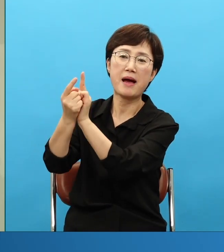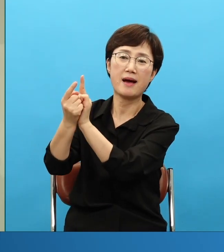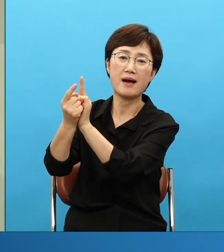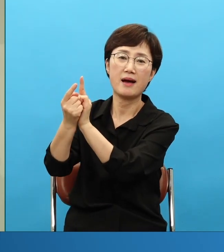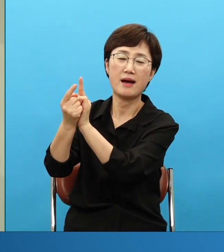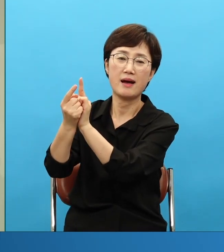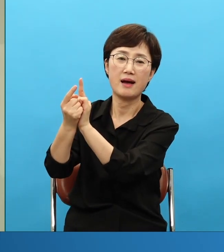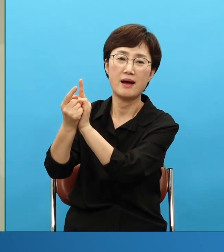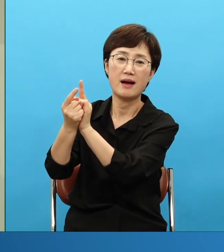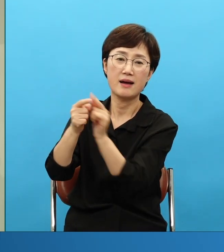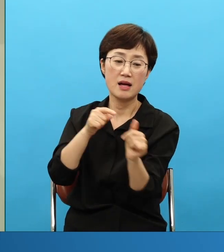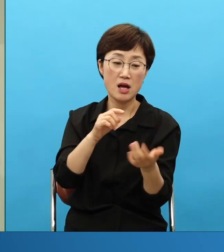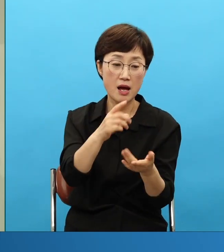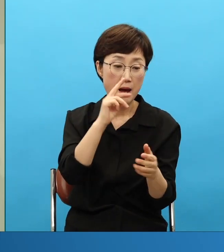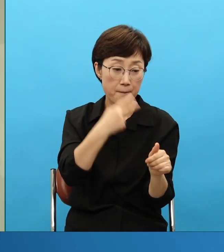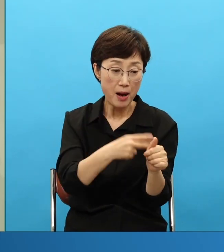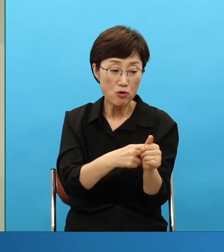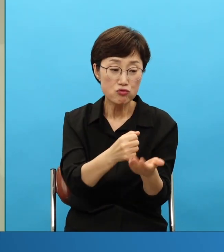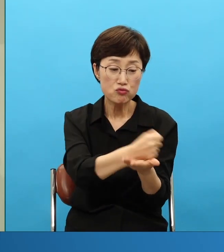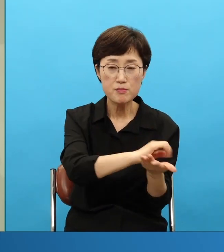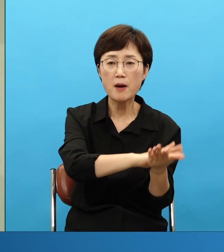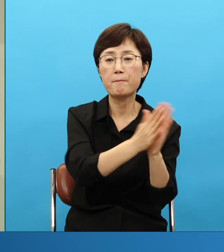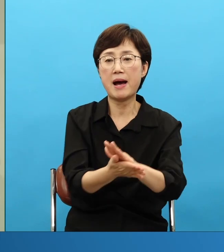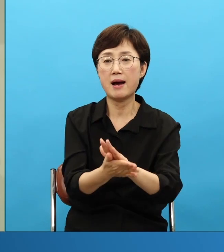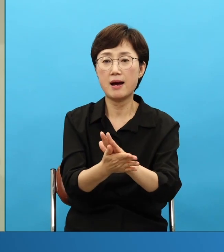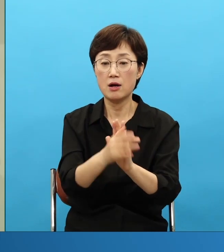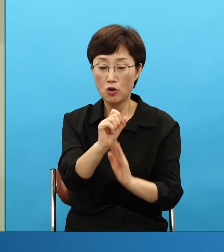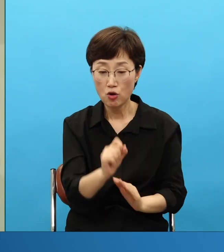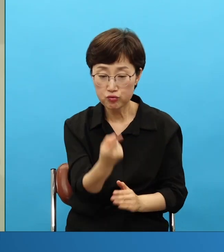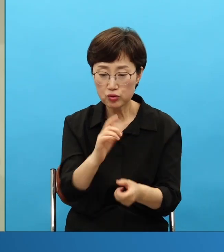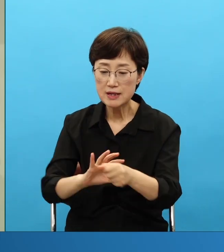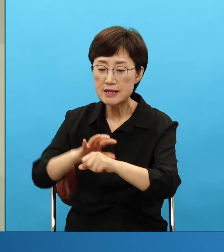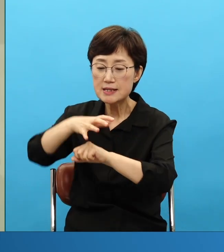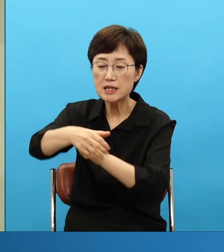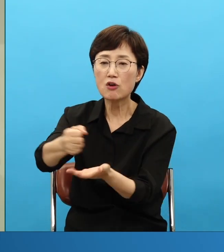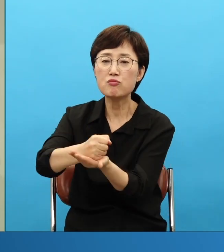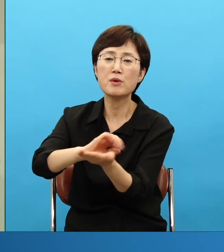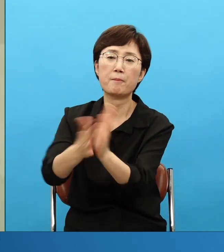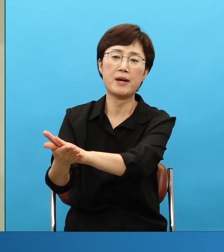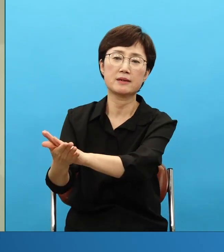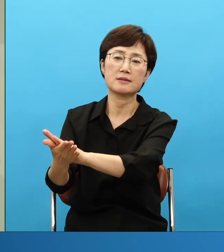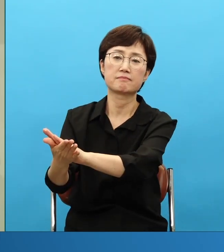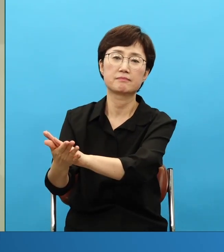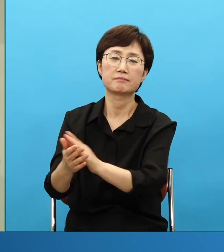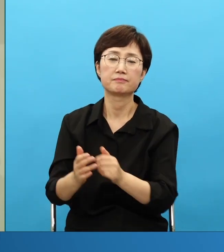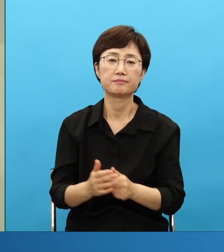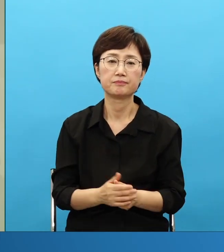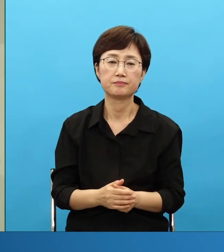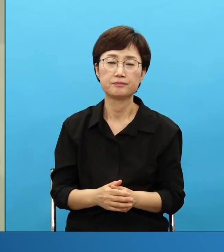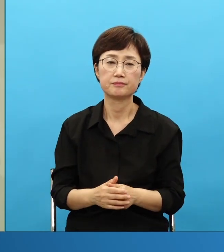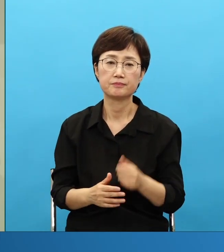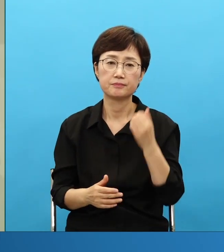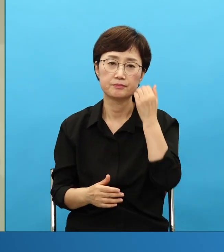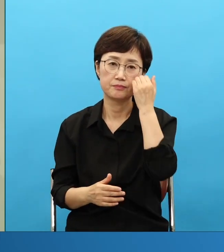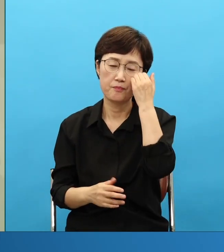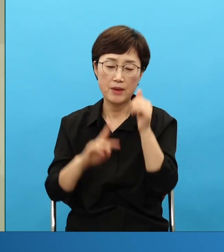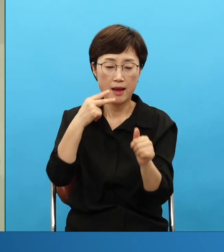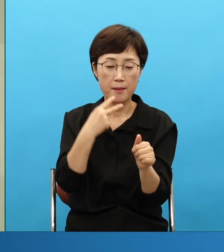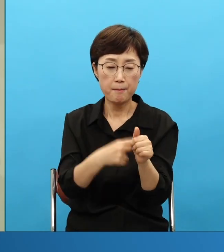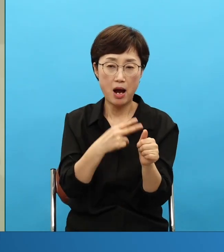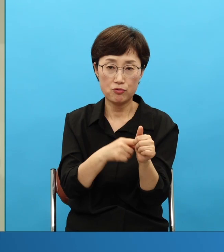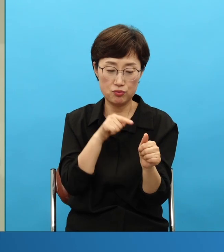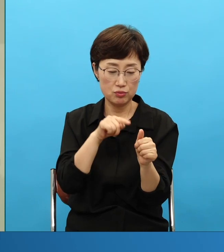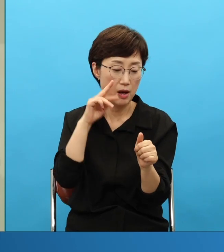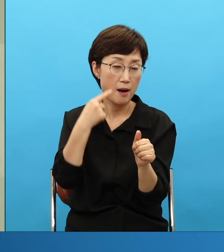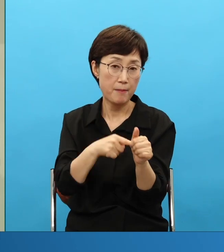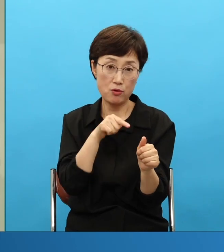as a witness. 완전히 그냥 세계 운명을 바꾸는 시간이에요. And so he's called by God, and that really changed the world. 그 바울이 여러분 어떤 일이 벌어졌습니까? And